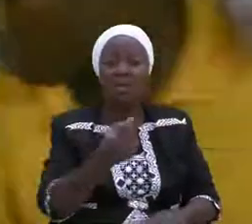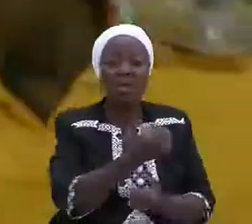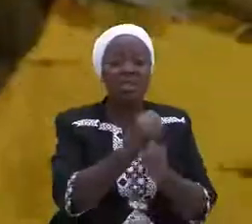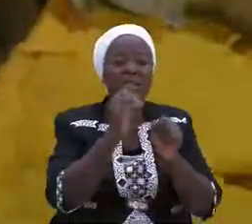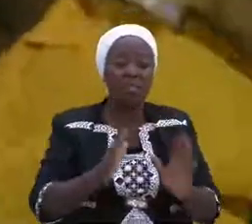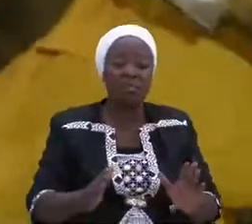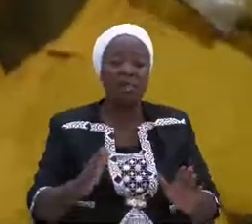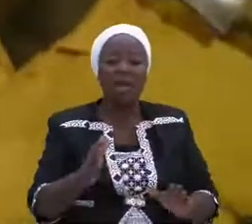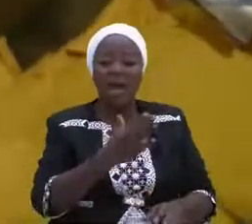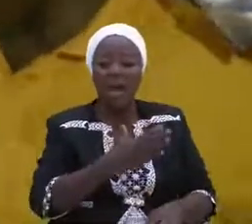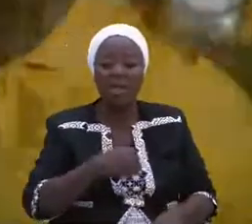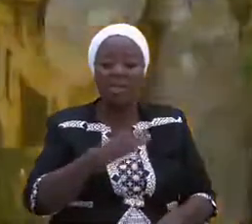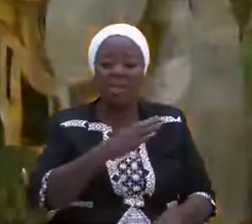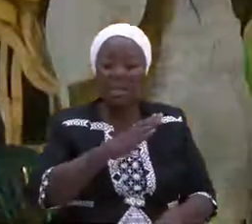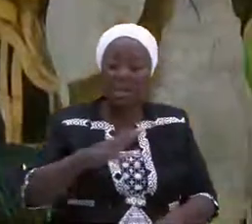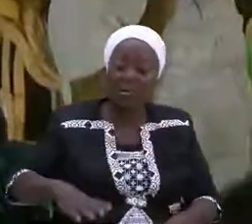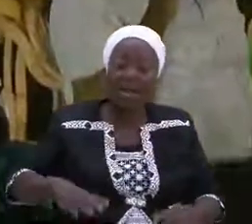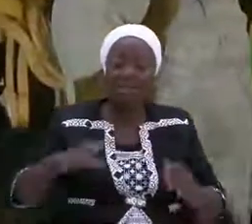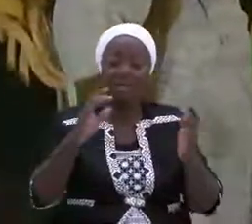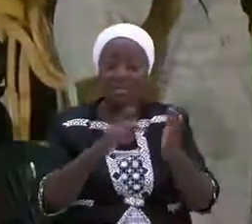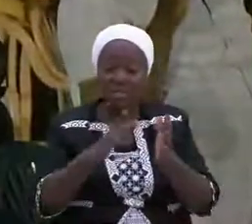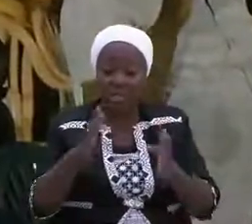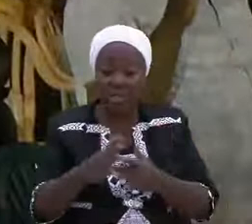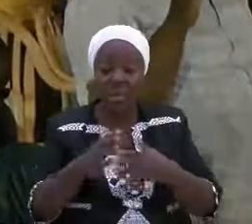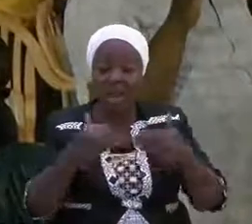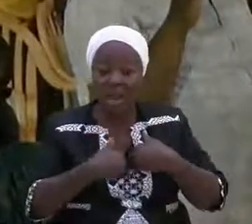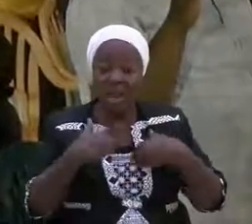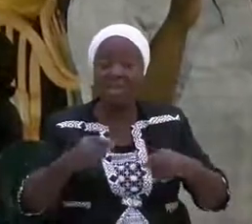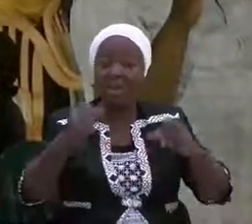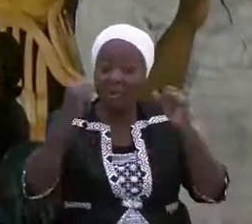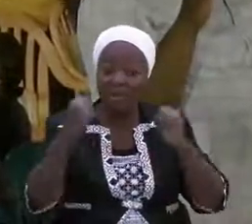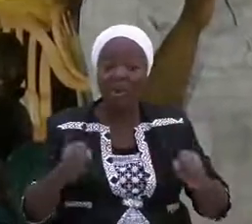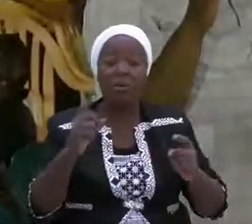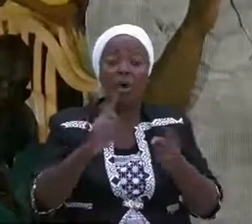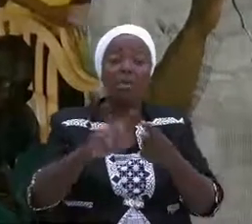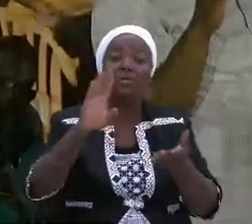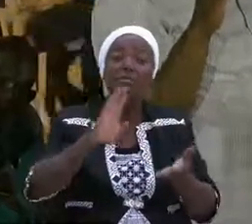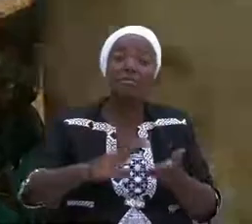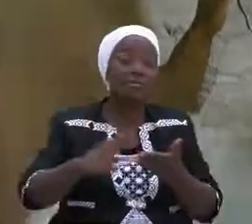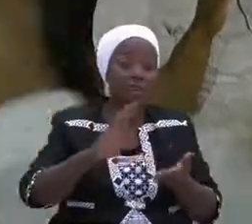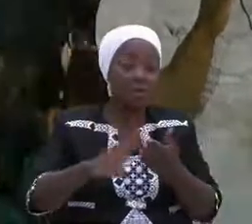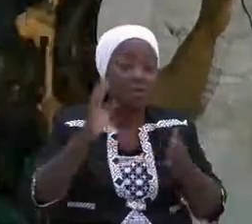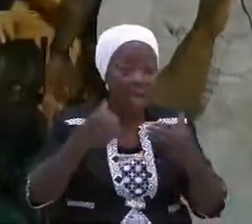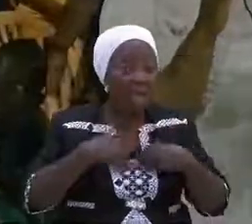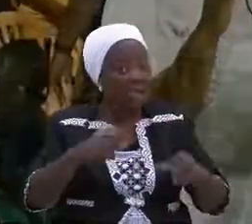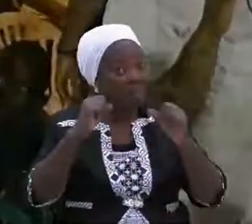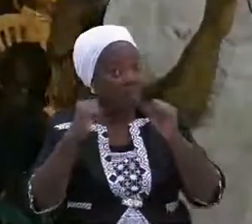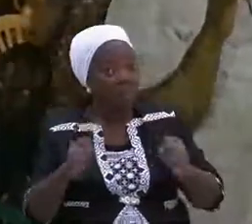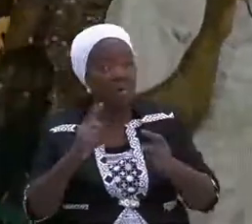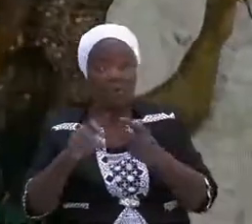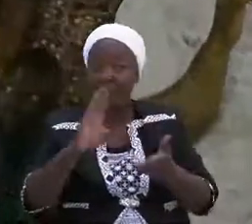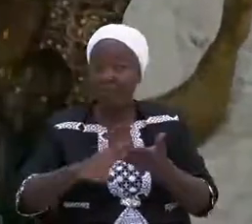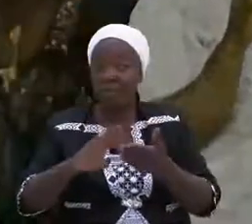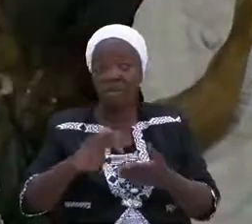sauveur. Et Christ a la puissance pour pardonner. Il a la puissance pour pardonner. Il veut